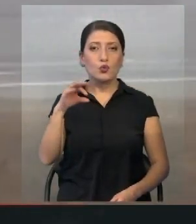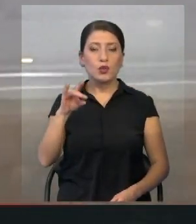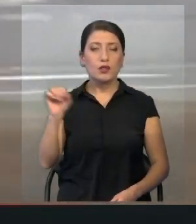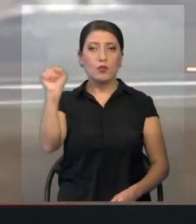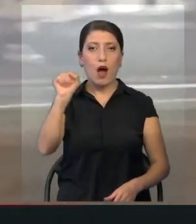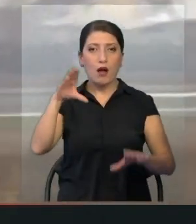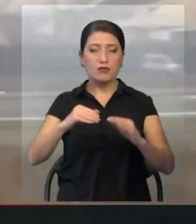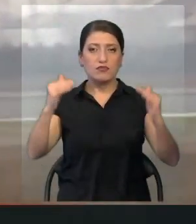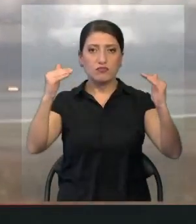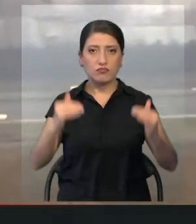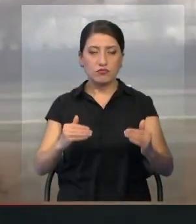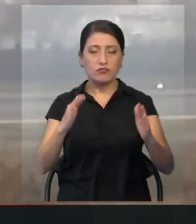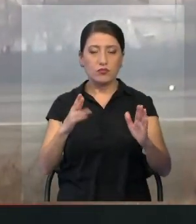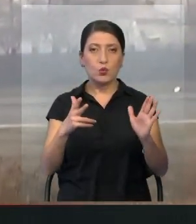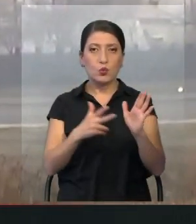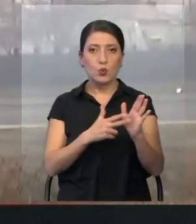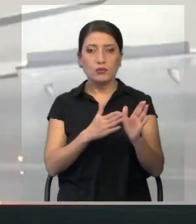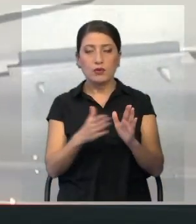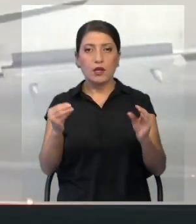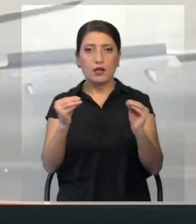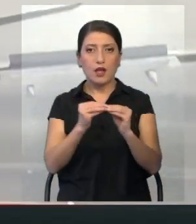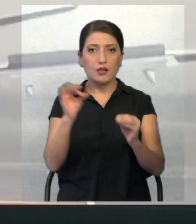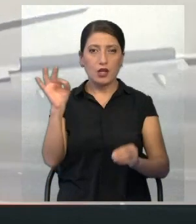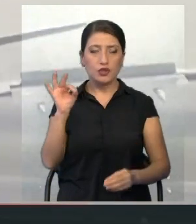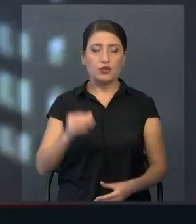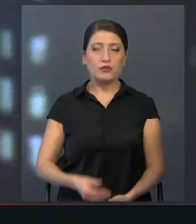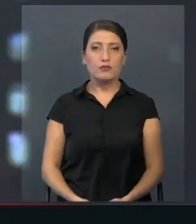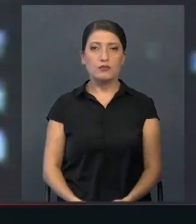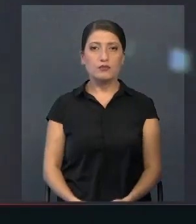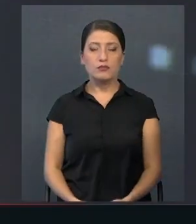Արցախում կնվազի 8-ից 10 աստիճանով։